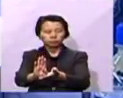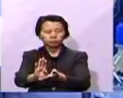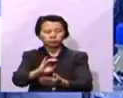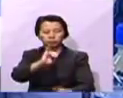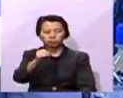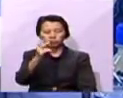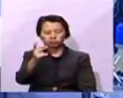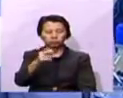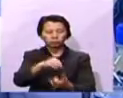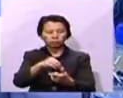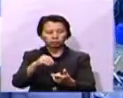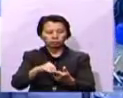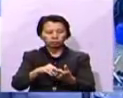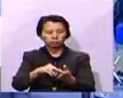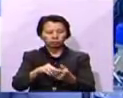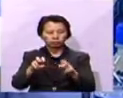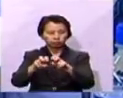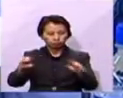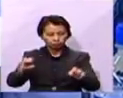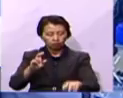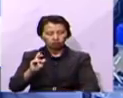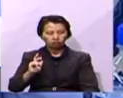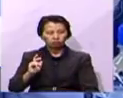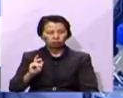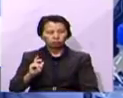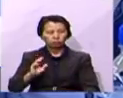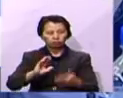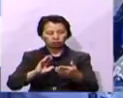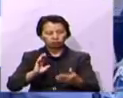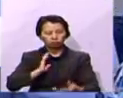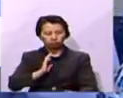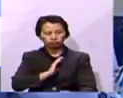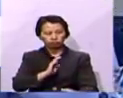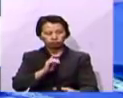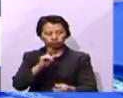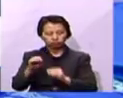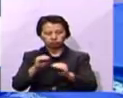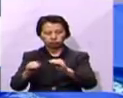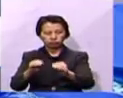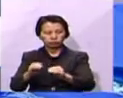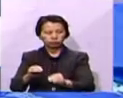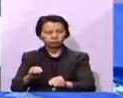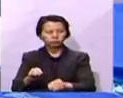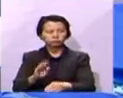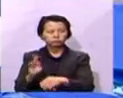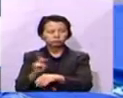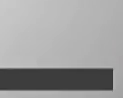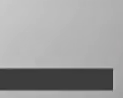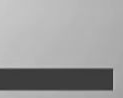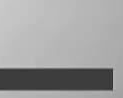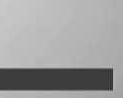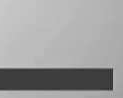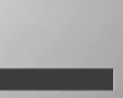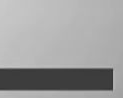jatuh kuasa ataupun protein komiti lah yang akan menggerakkan perubahan koperasi ini.